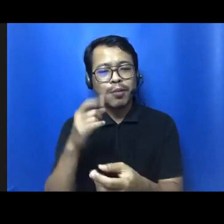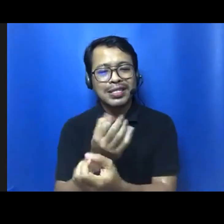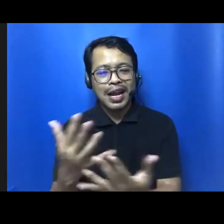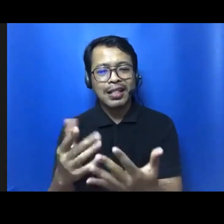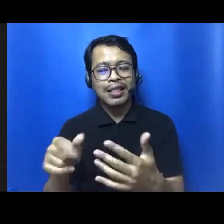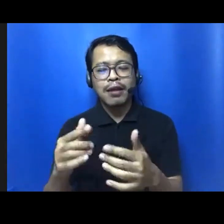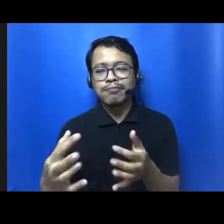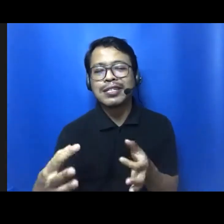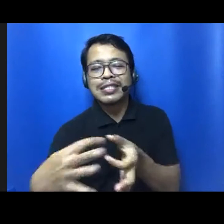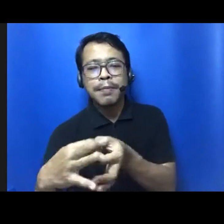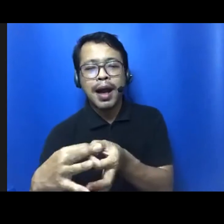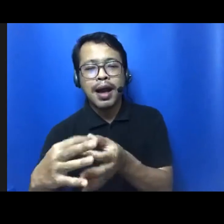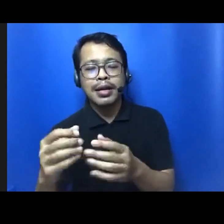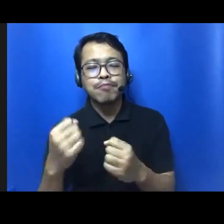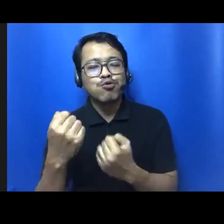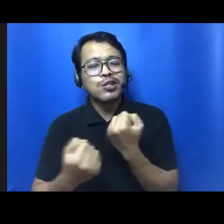ketika bekerja